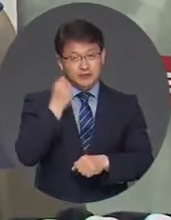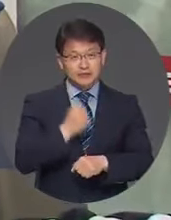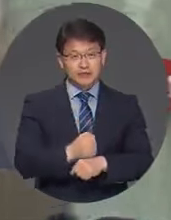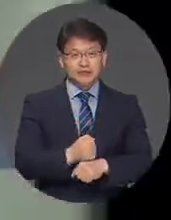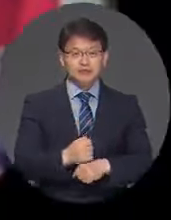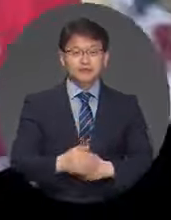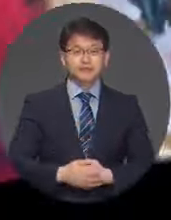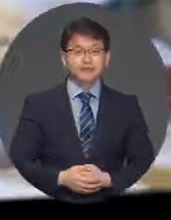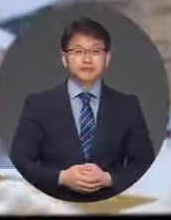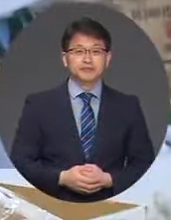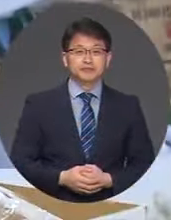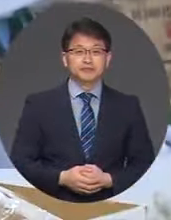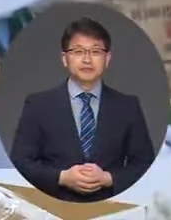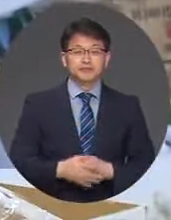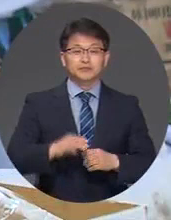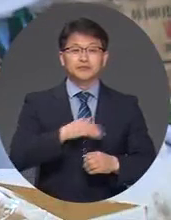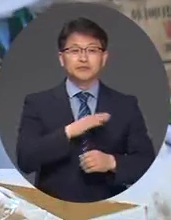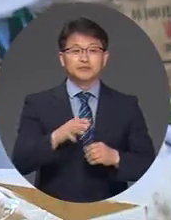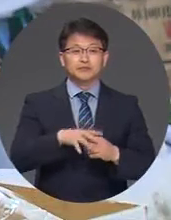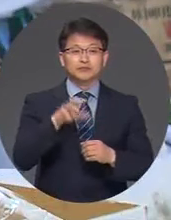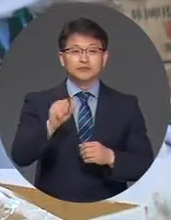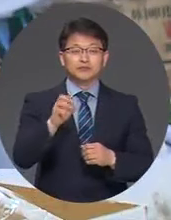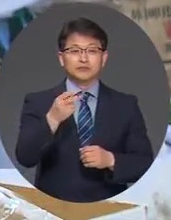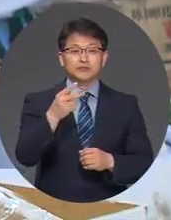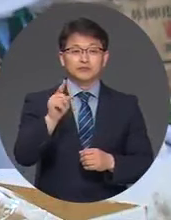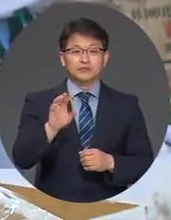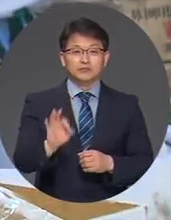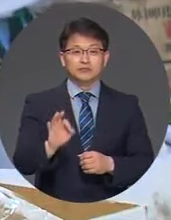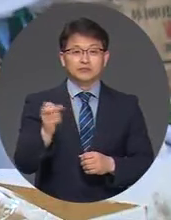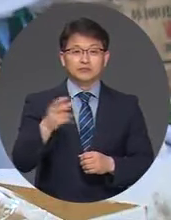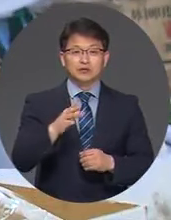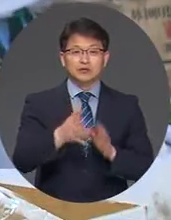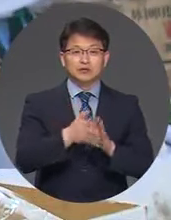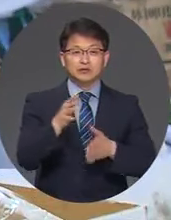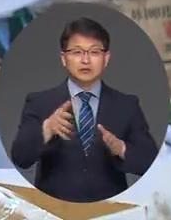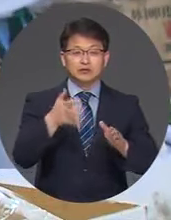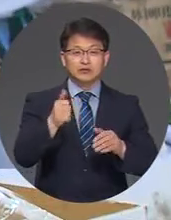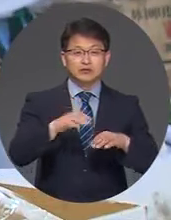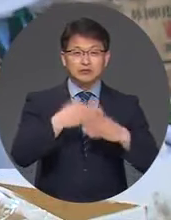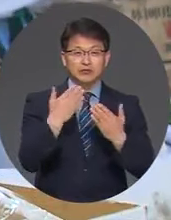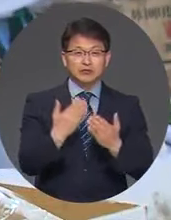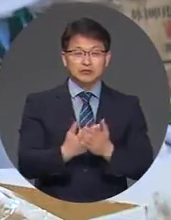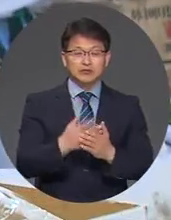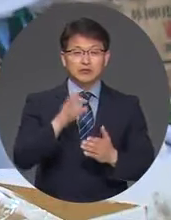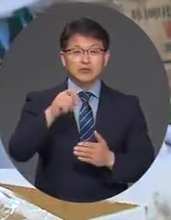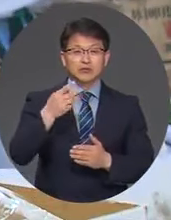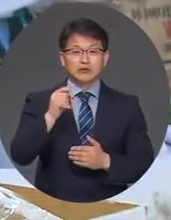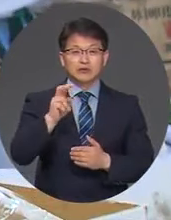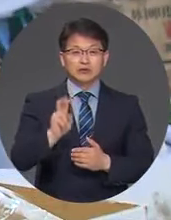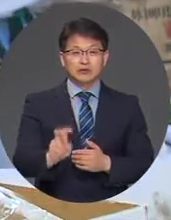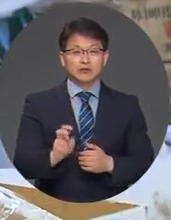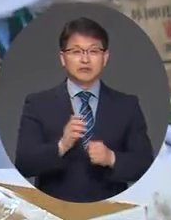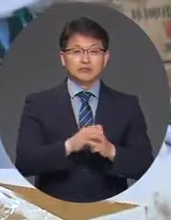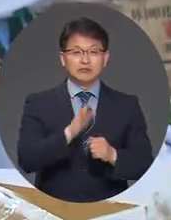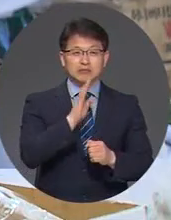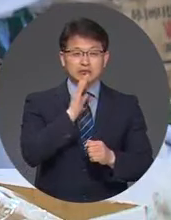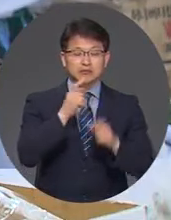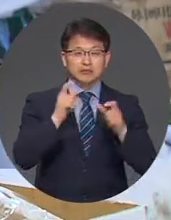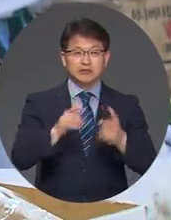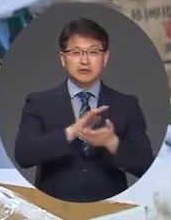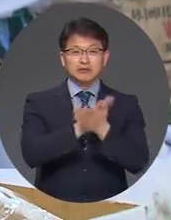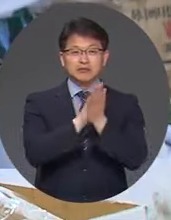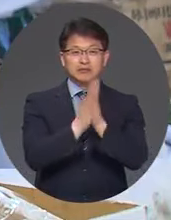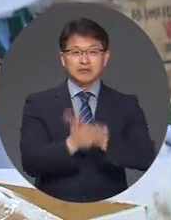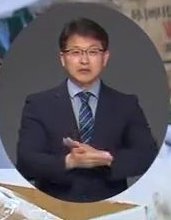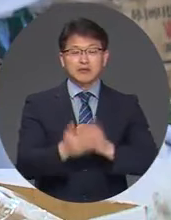생각을 합니다. 우리가 집권 여당이고 또 시도지사 모든 부분이 원팀으로 정말 지역의